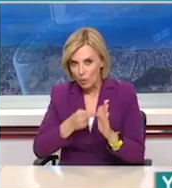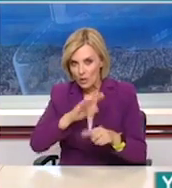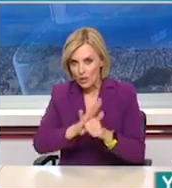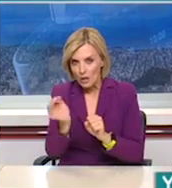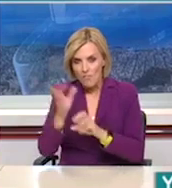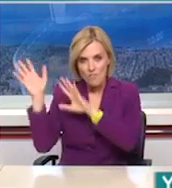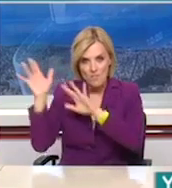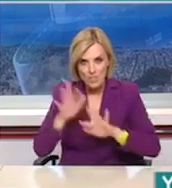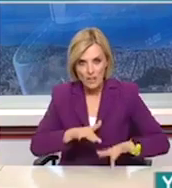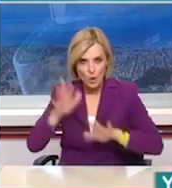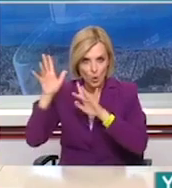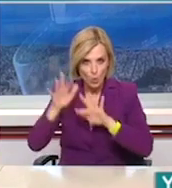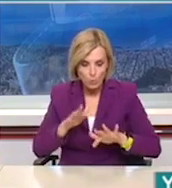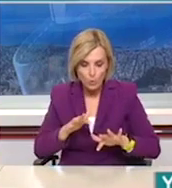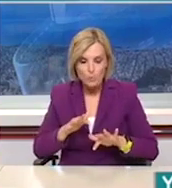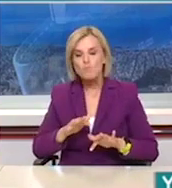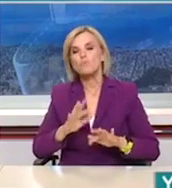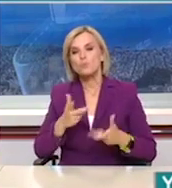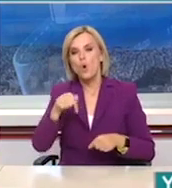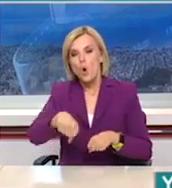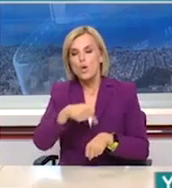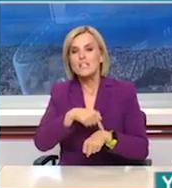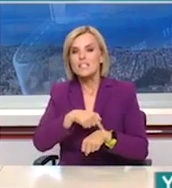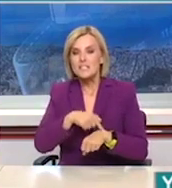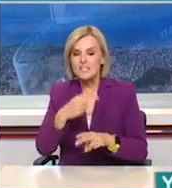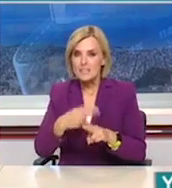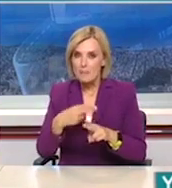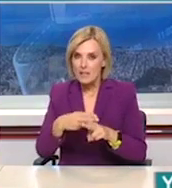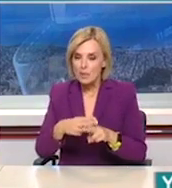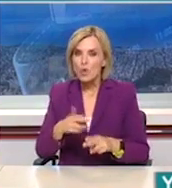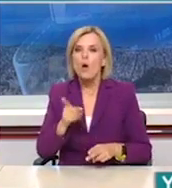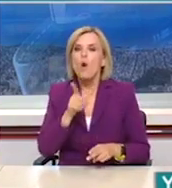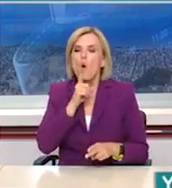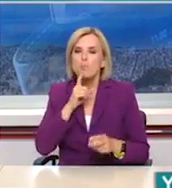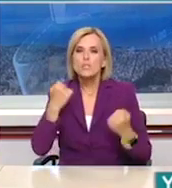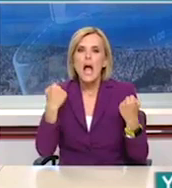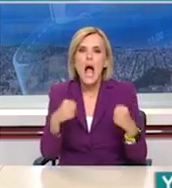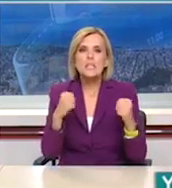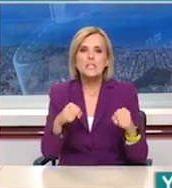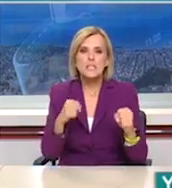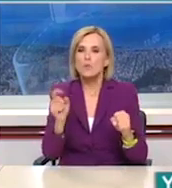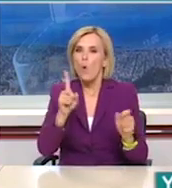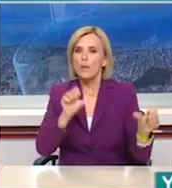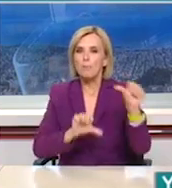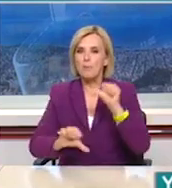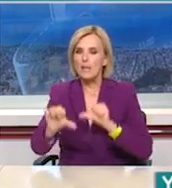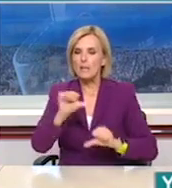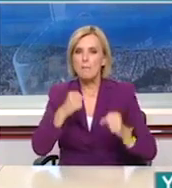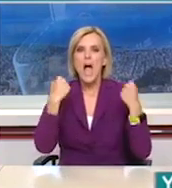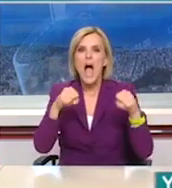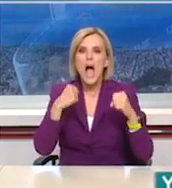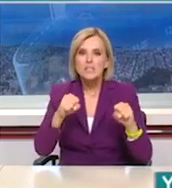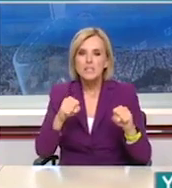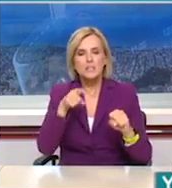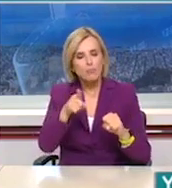Και νομίζω ότι είναι σημαντικό αυτή την περίοδο που έχουμε τα καλά επιδημιολογικά δεδομένα να γίνει αυτή η άσκηση, η οποία δεν είναι πείραμα καθόλου, νομίζω έχει περισσότερα ωφέλη